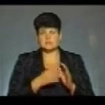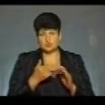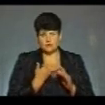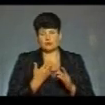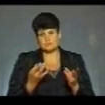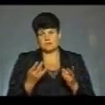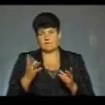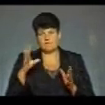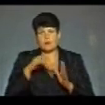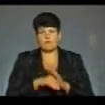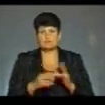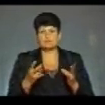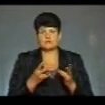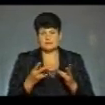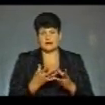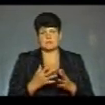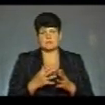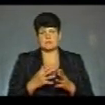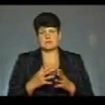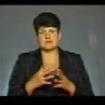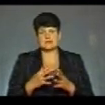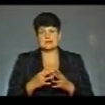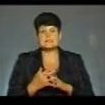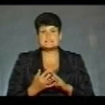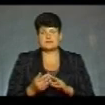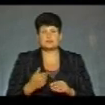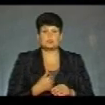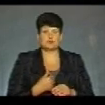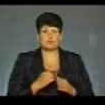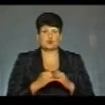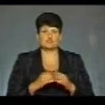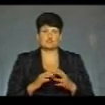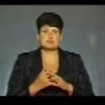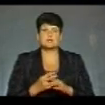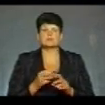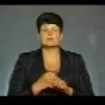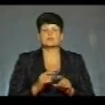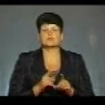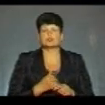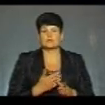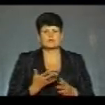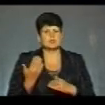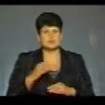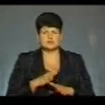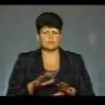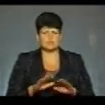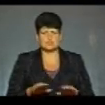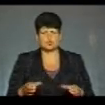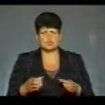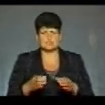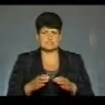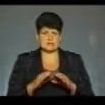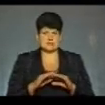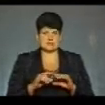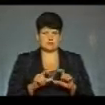сіл. Самі мешканці через старост передавали побажання, щоб вони хотіли в кожному селі створити. Тут раніше не було дитячого садочку і була пропозиція